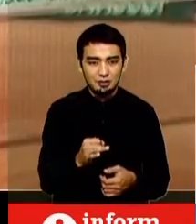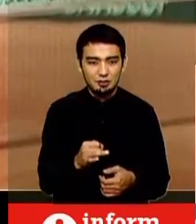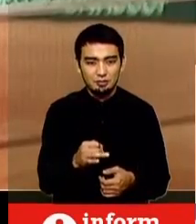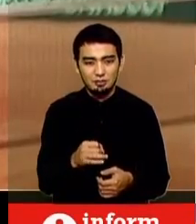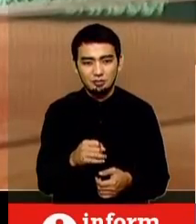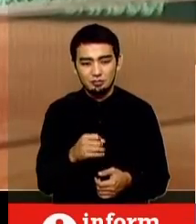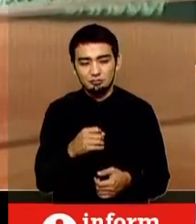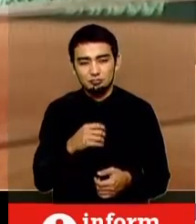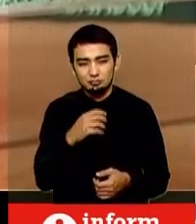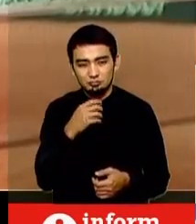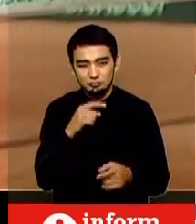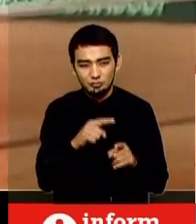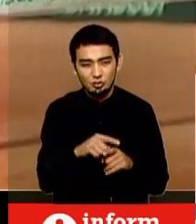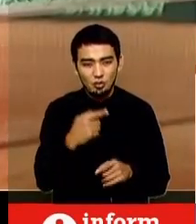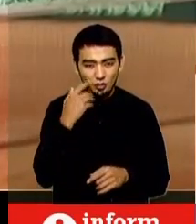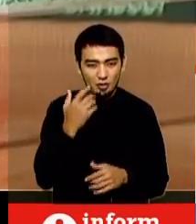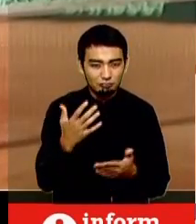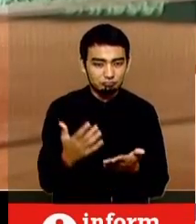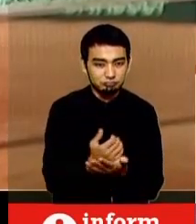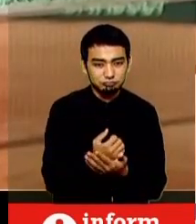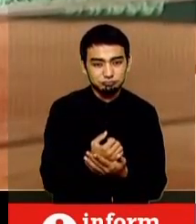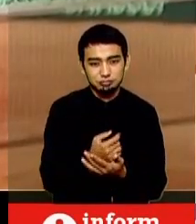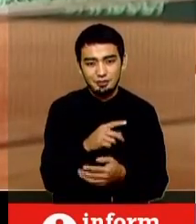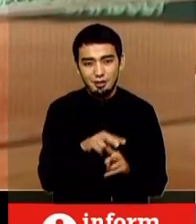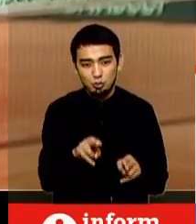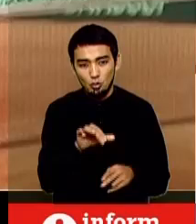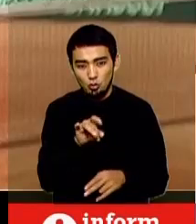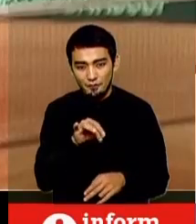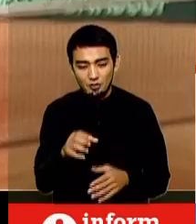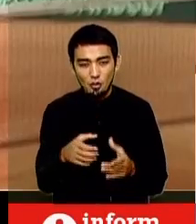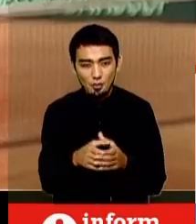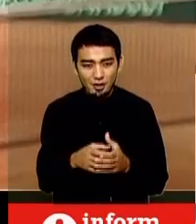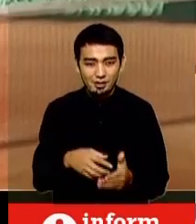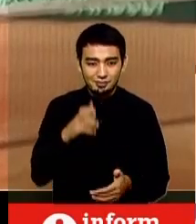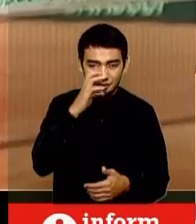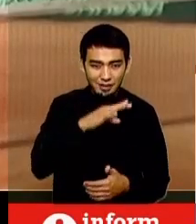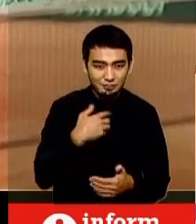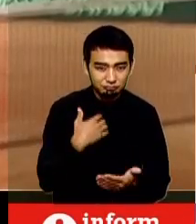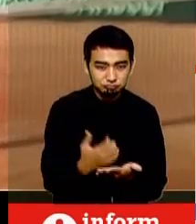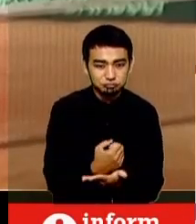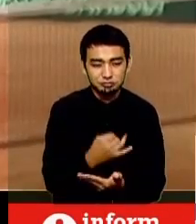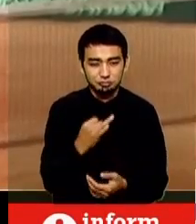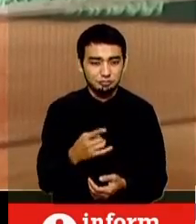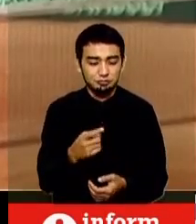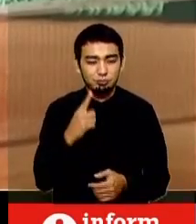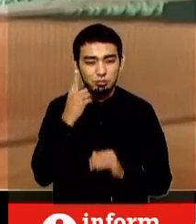сладок более, потому что когда приносишь победу на таком уровне, команде, стране, понятное дело, это также особенные ощущения.